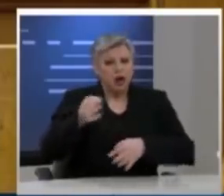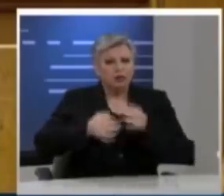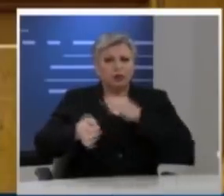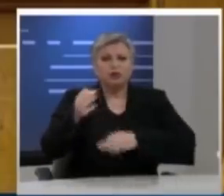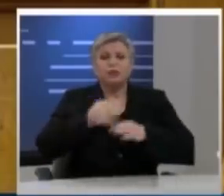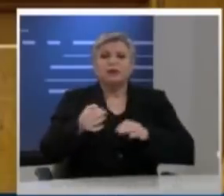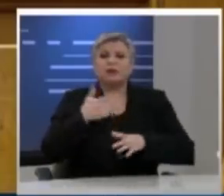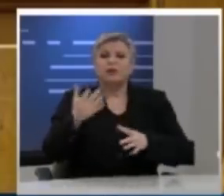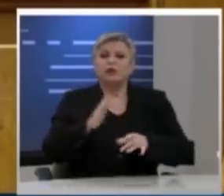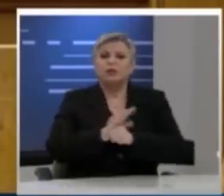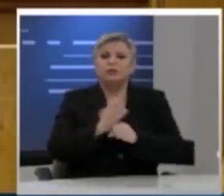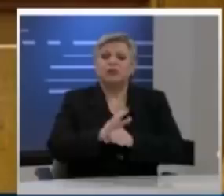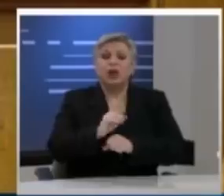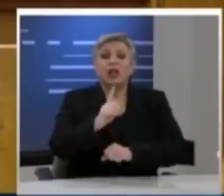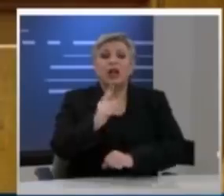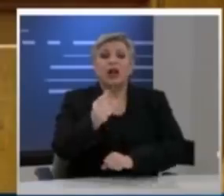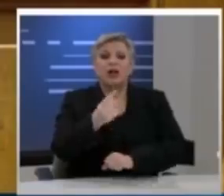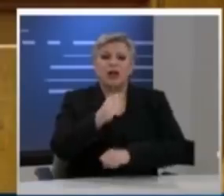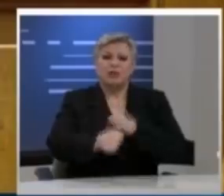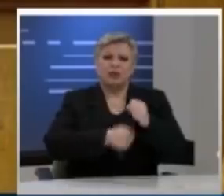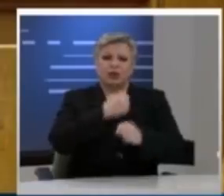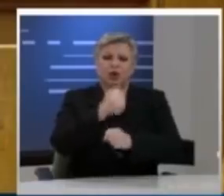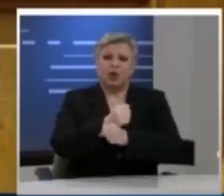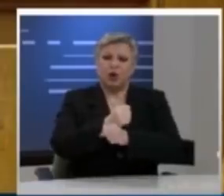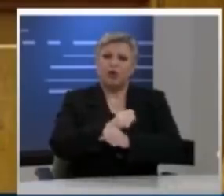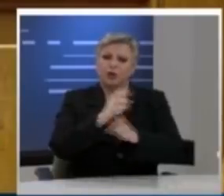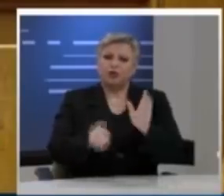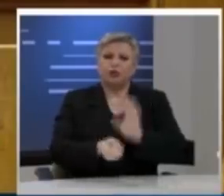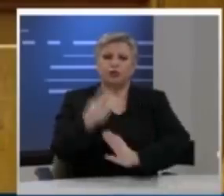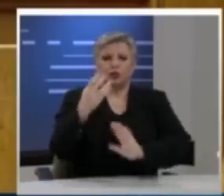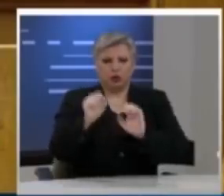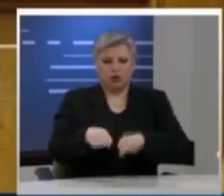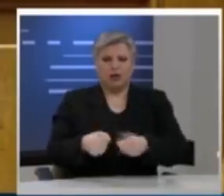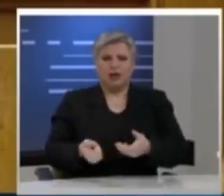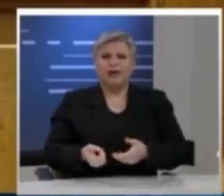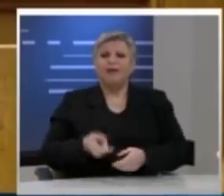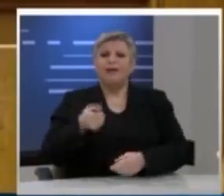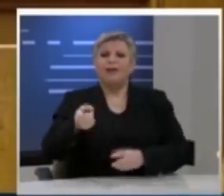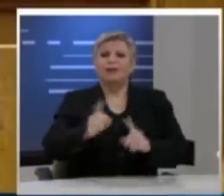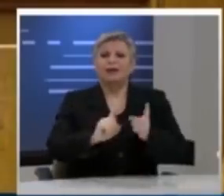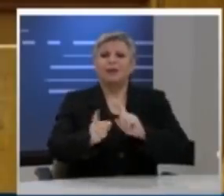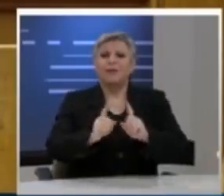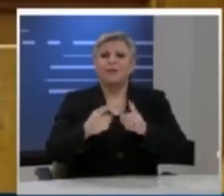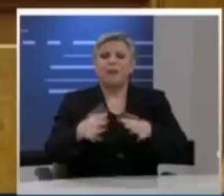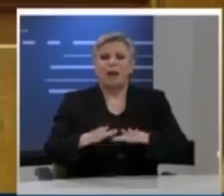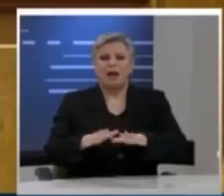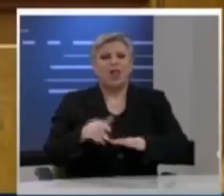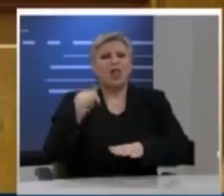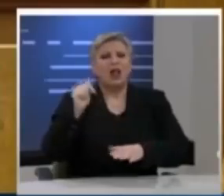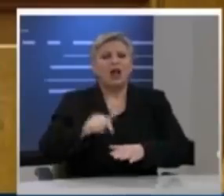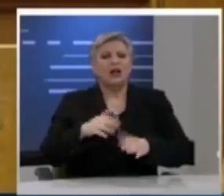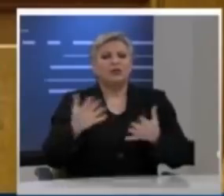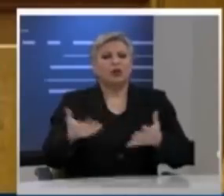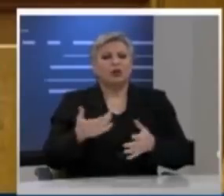αλλού είναι το θέμα στην επί της ουσίας συμφωνία σας σστο περιεχόμενο των βιβλίων που